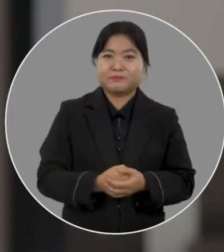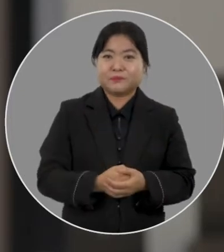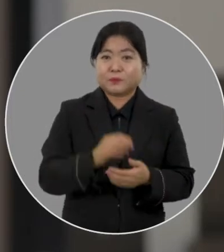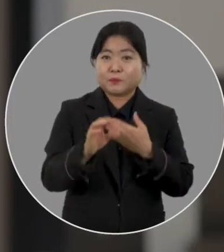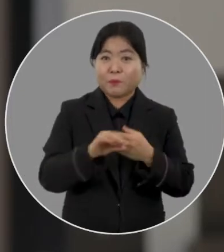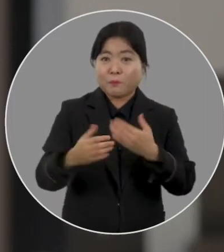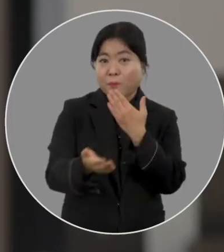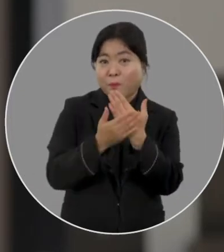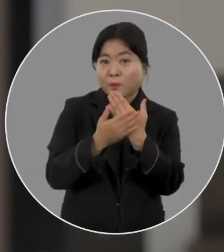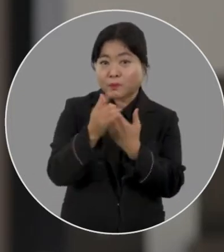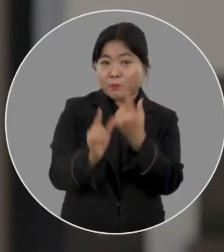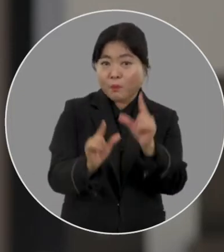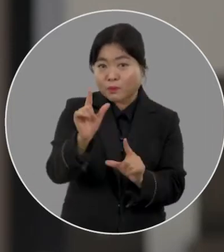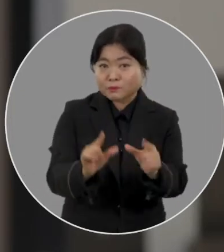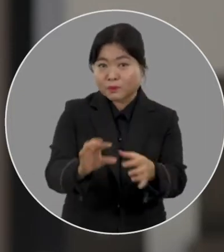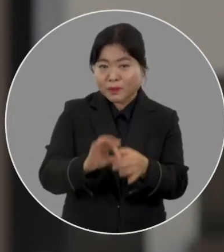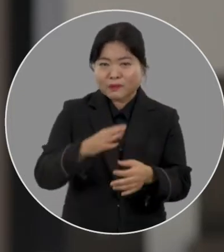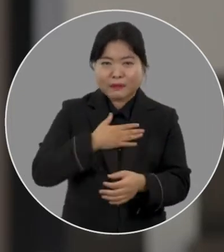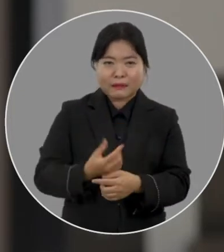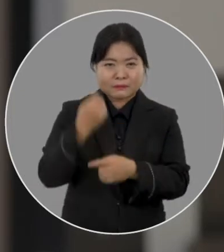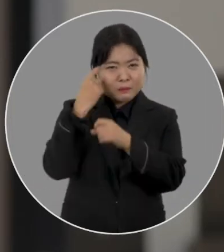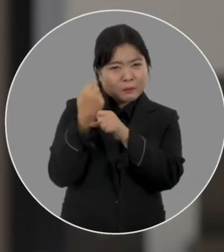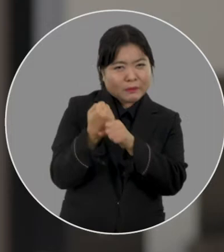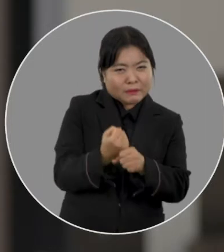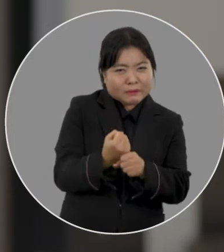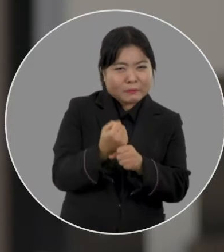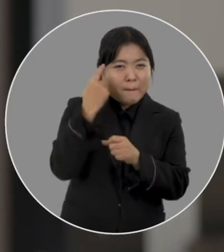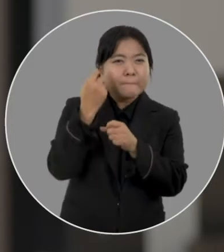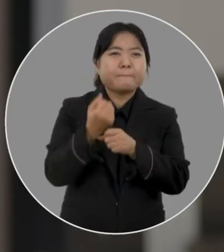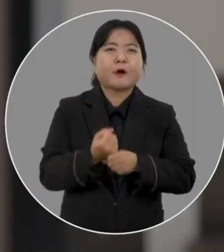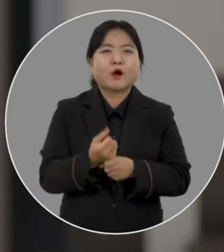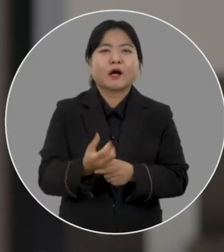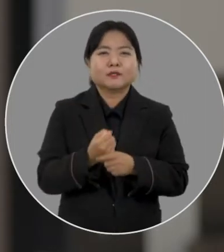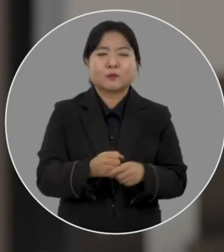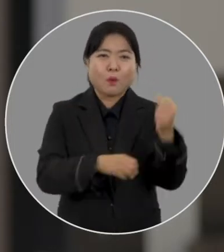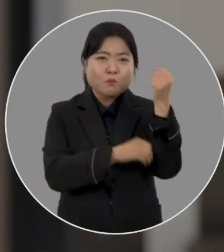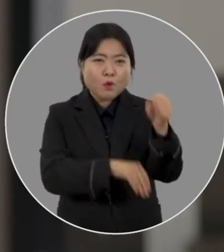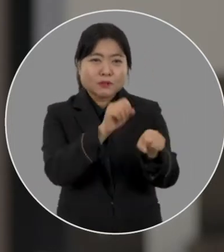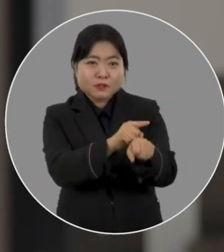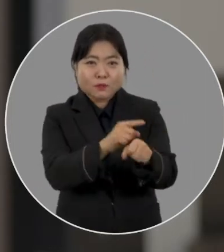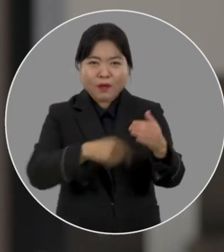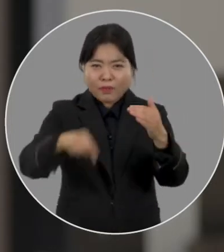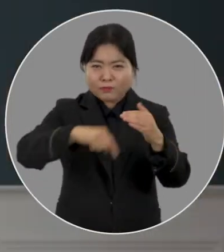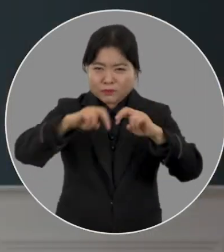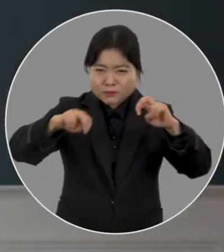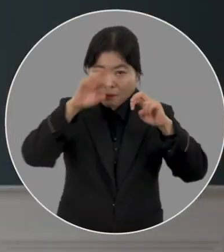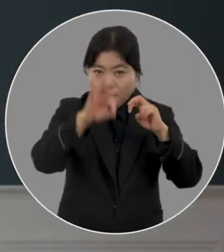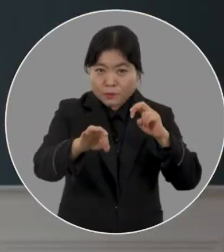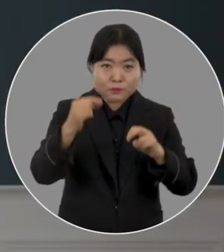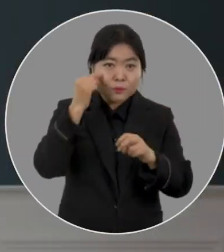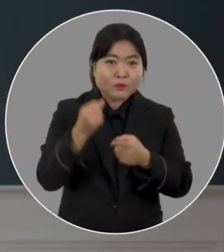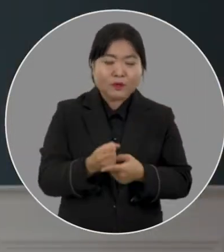통해서 자기가 가지고 있는 고정관념과 편견을 가지고 그 본질과 내부를 들여다보지 못하고